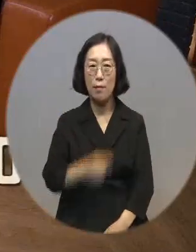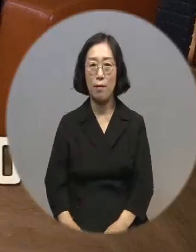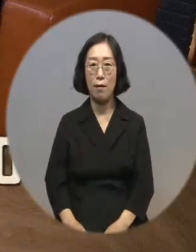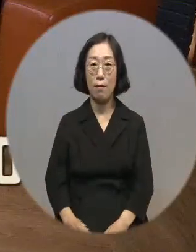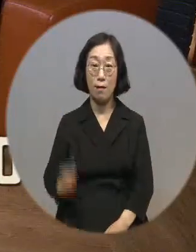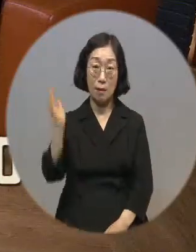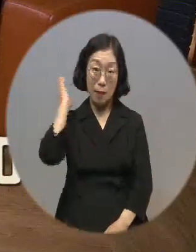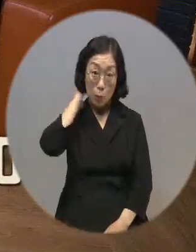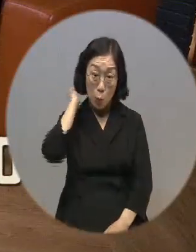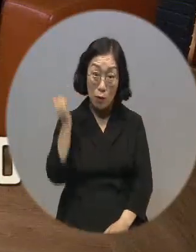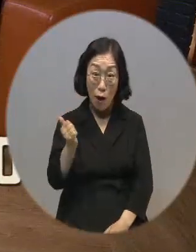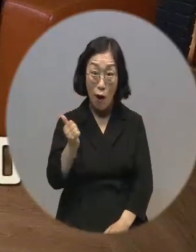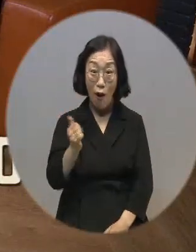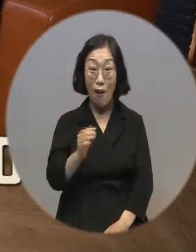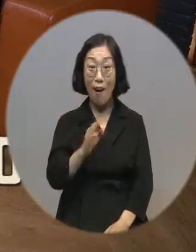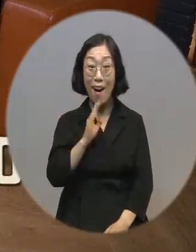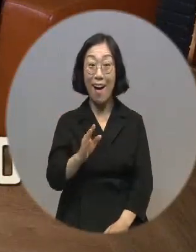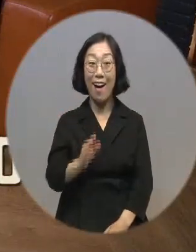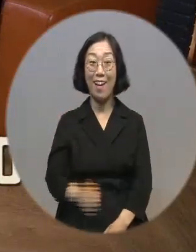대통령?